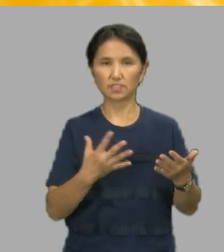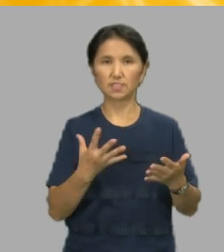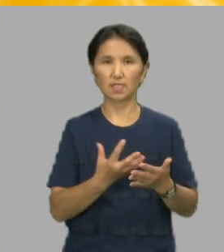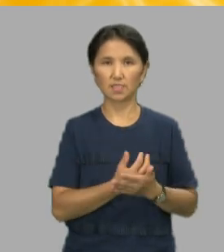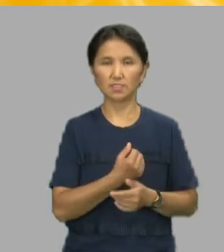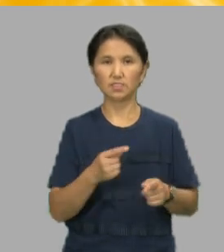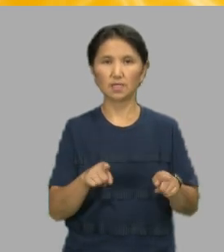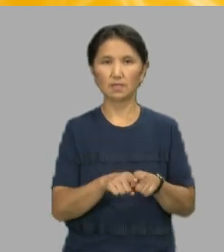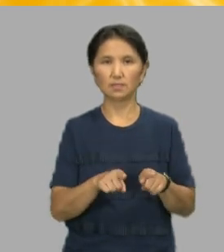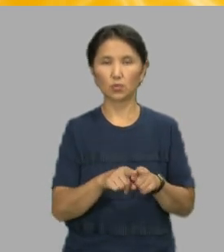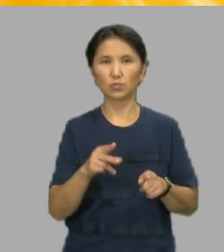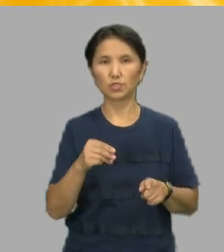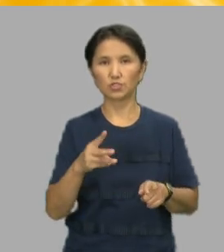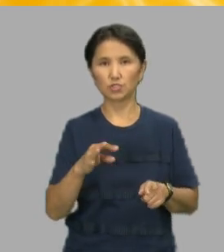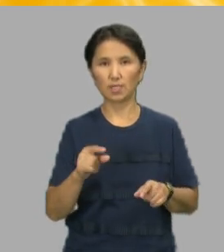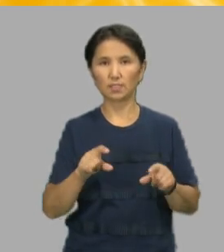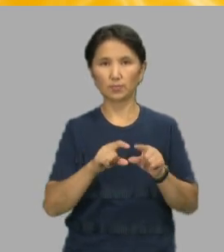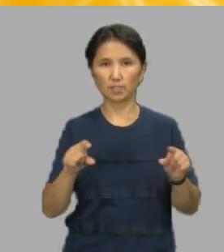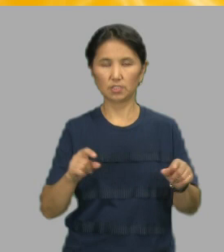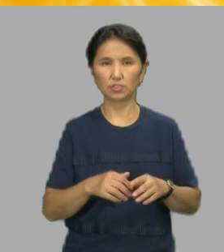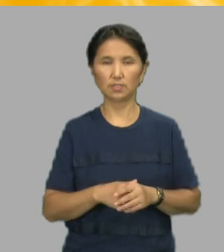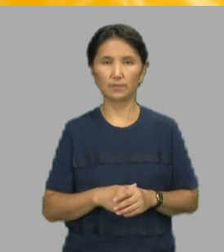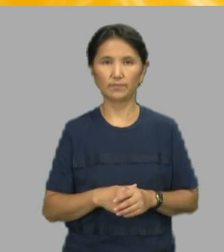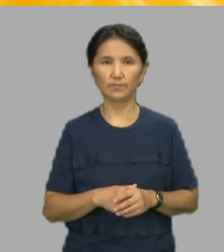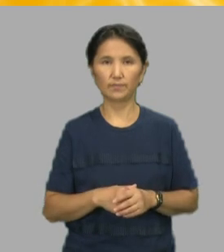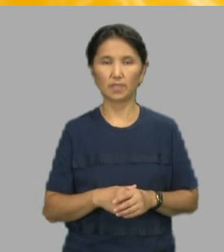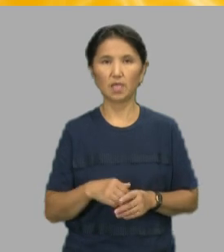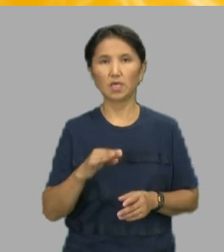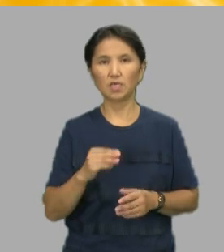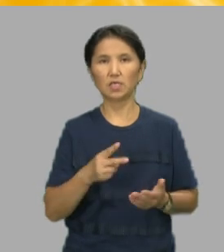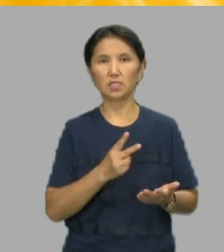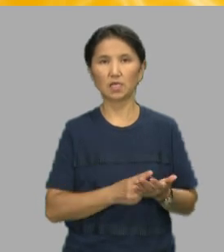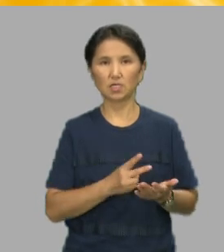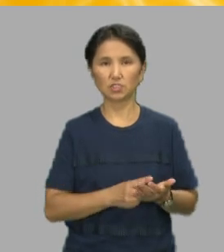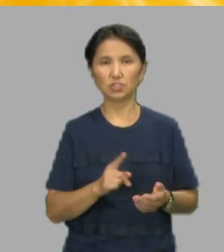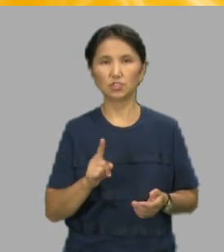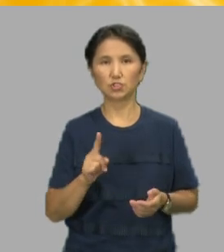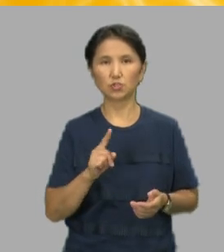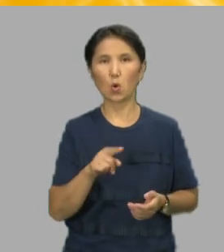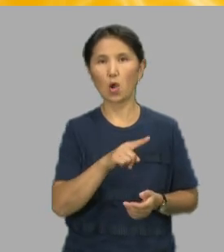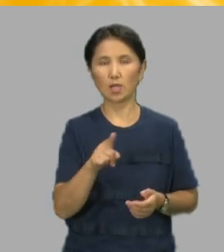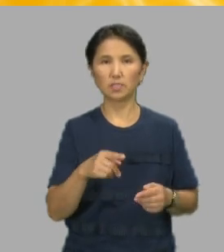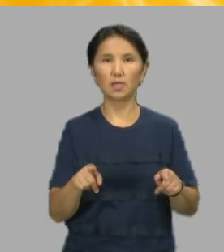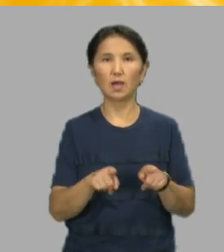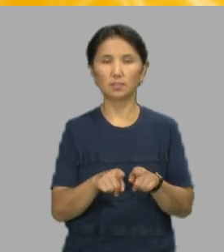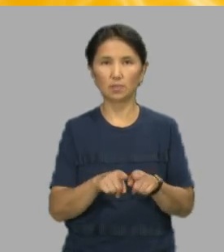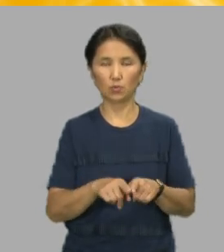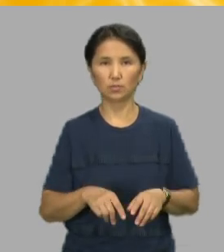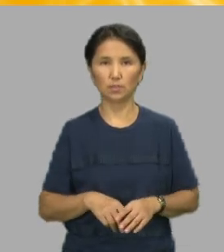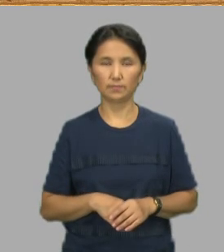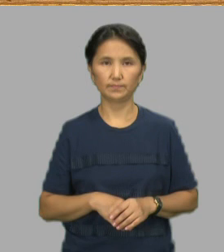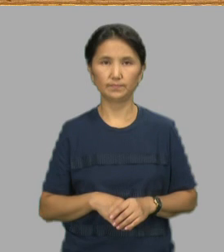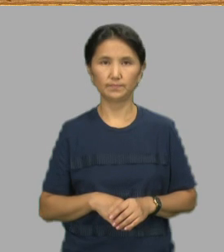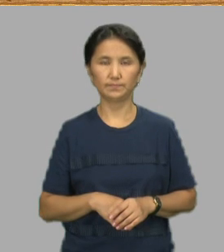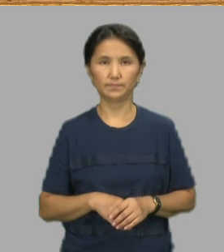Найдите однородные члены предложения и докажите, что они однородные.